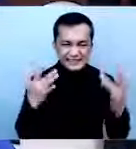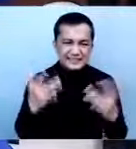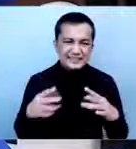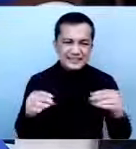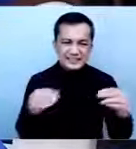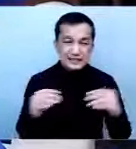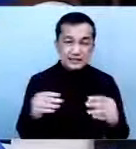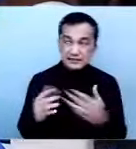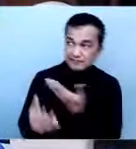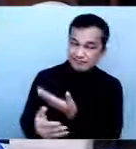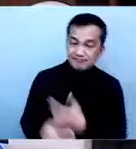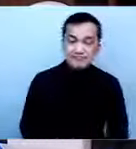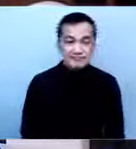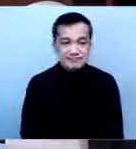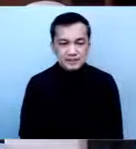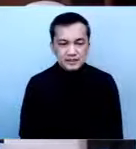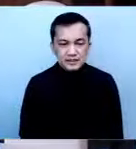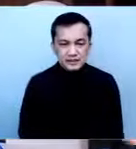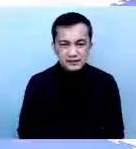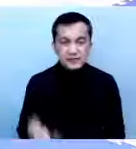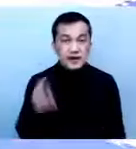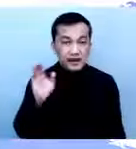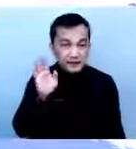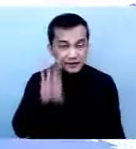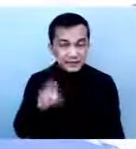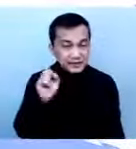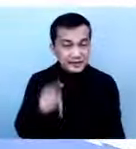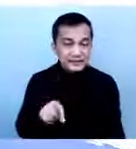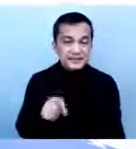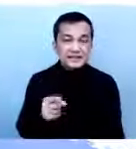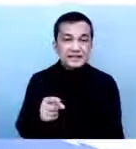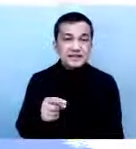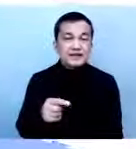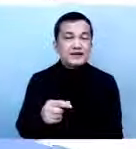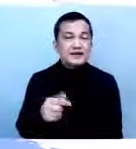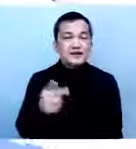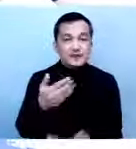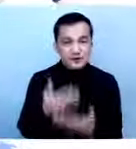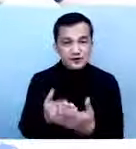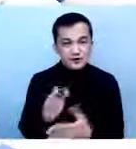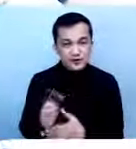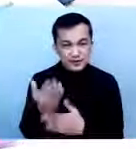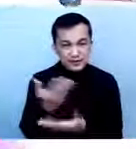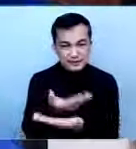Ano? Ano? Ano? Ano? Ano? Ano? Ano? Ano? Ano? Ano? Ano? Ano?